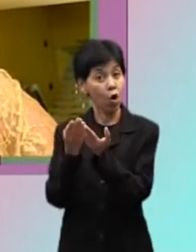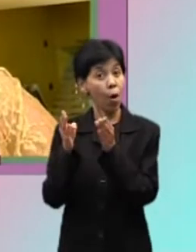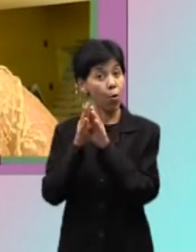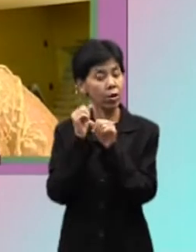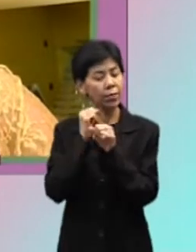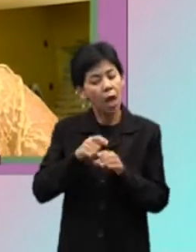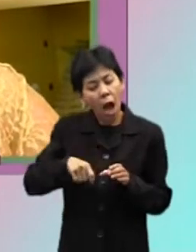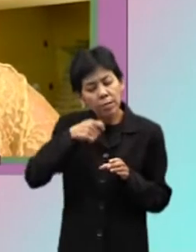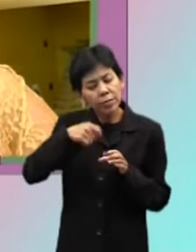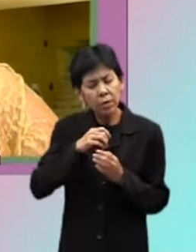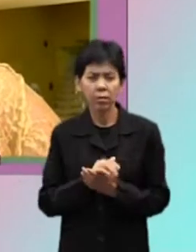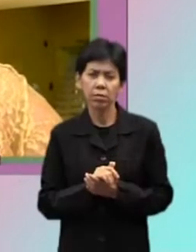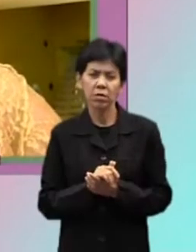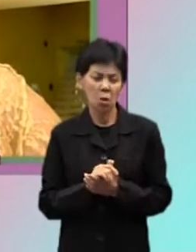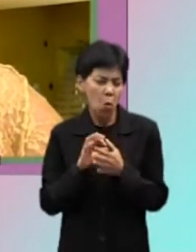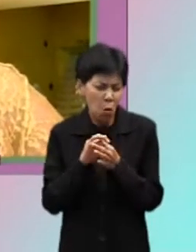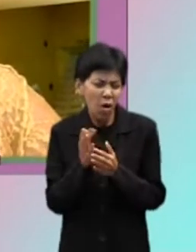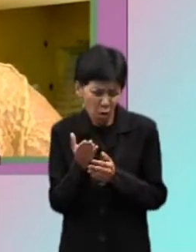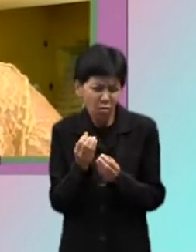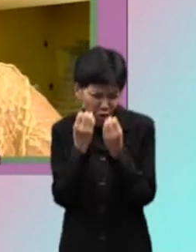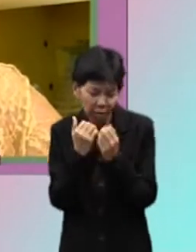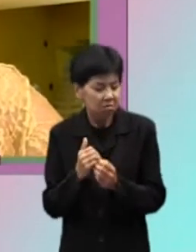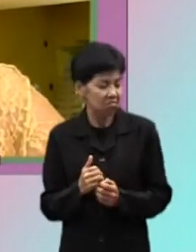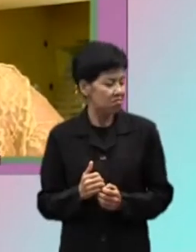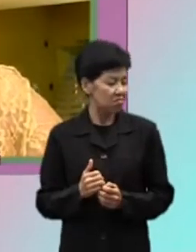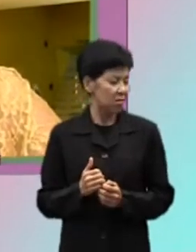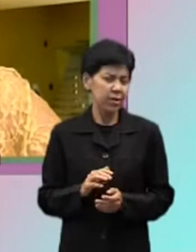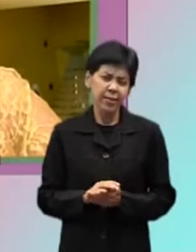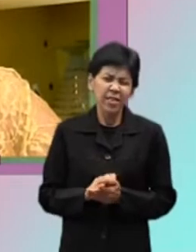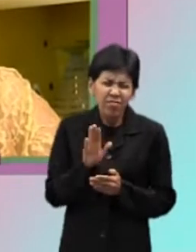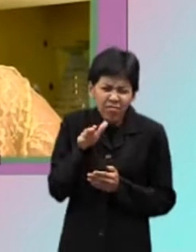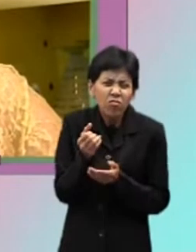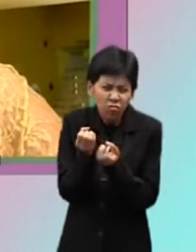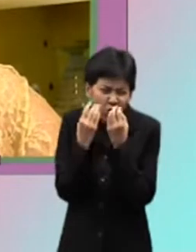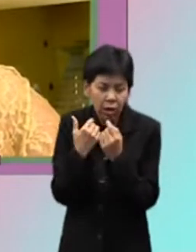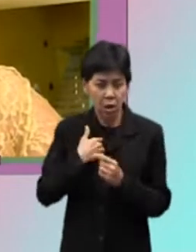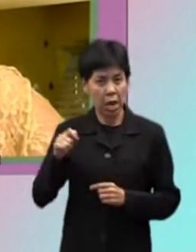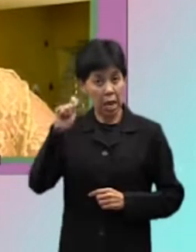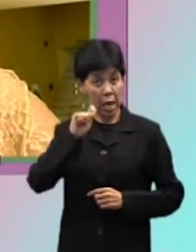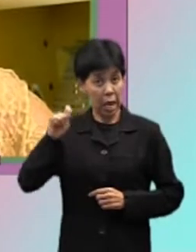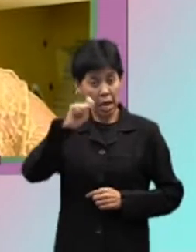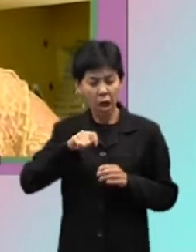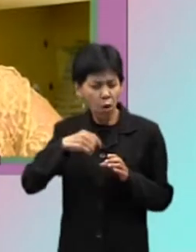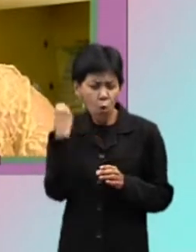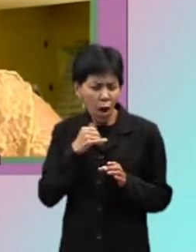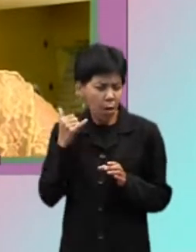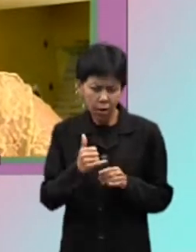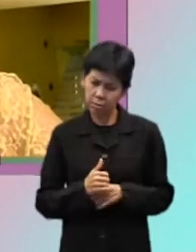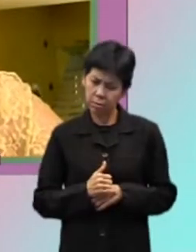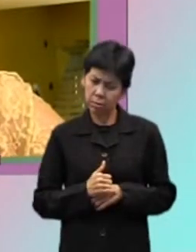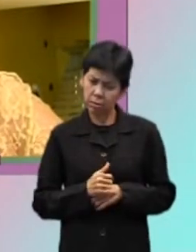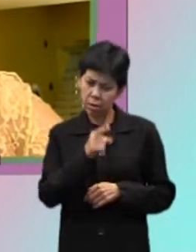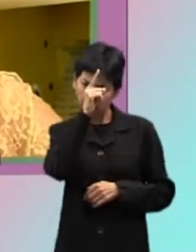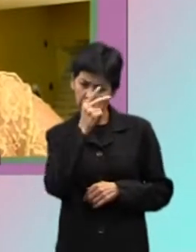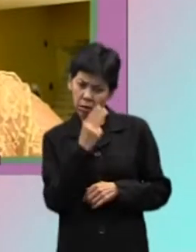ำเขาก็หวงค่อนข้างหวงแล้วเราก็เป็นคนเอเชียคนเดียวที่ทานไอศกรีมทุกวันเขาก็แปลกใจท